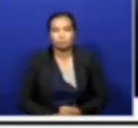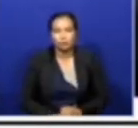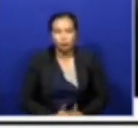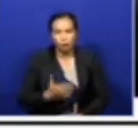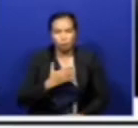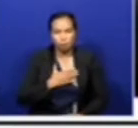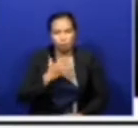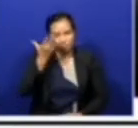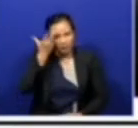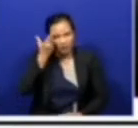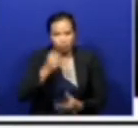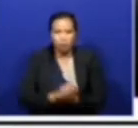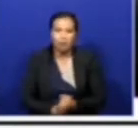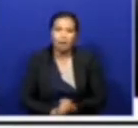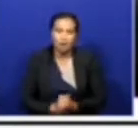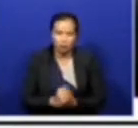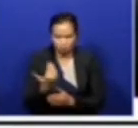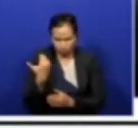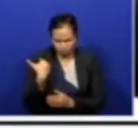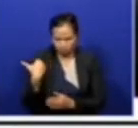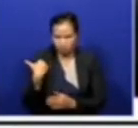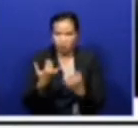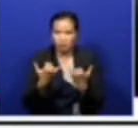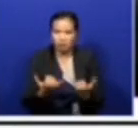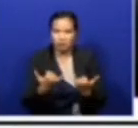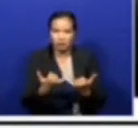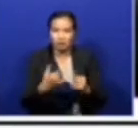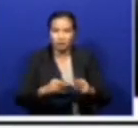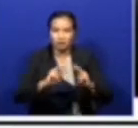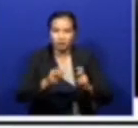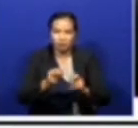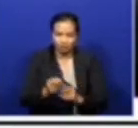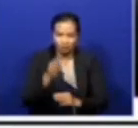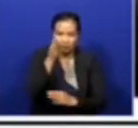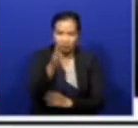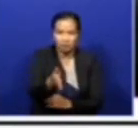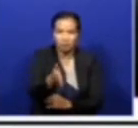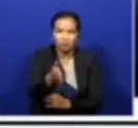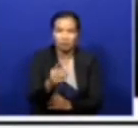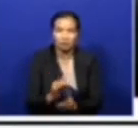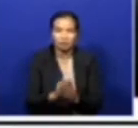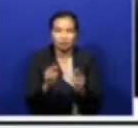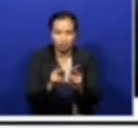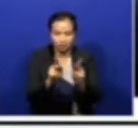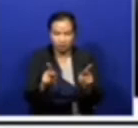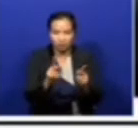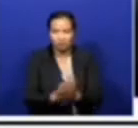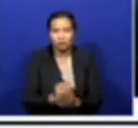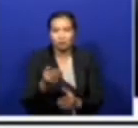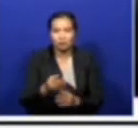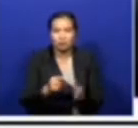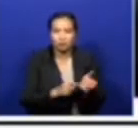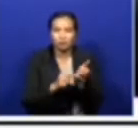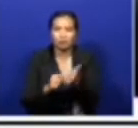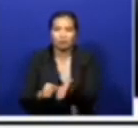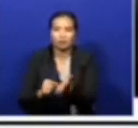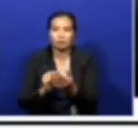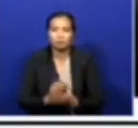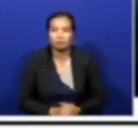าสิ่งที่มีอยู่ในปัจจุบันกับเรื่องของอนาคตที่ทางคณะกรรมการได้เสนอมาเนี่ยนะ